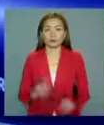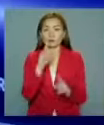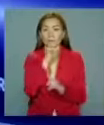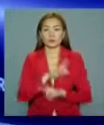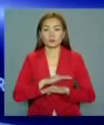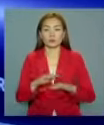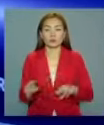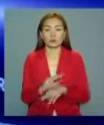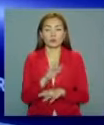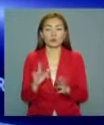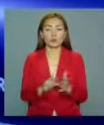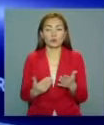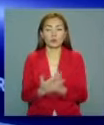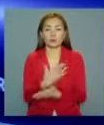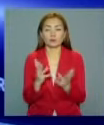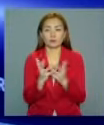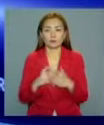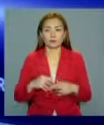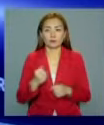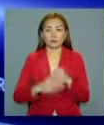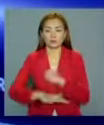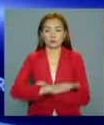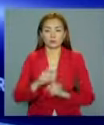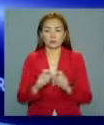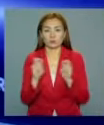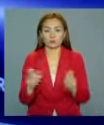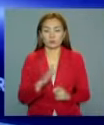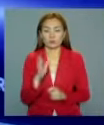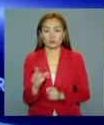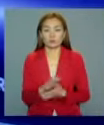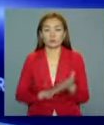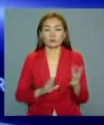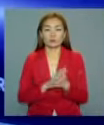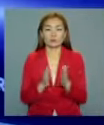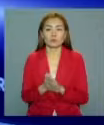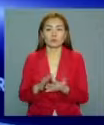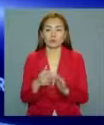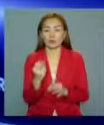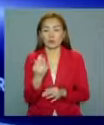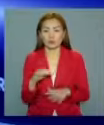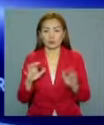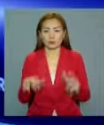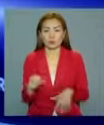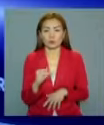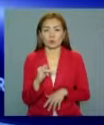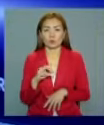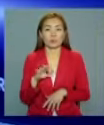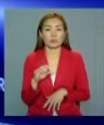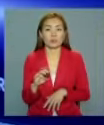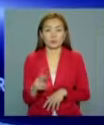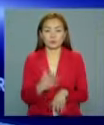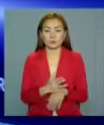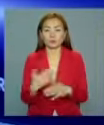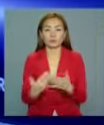Ерекше балаларды дамыту орталығының жаңа форматтағы ғимараты ресми түрде ашылды. Салтанатты шарада облыс әкімінің орынбасары Жаслан